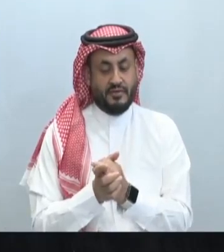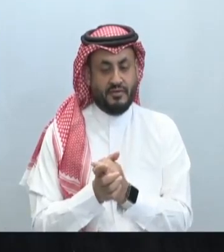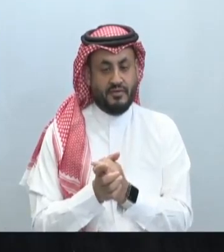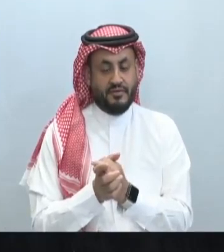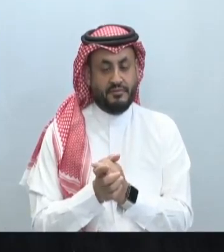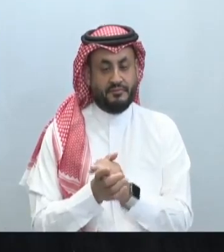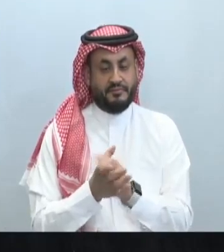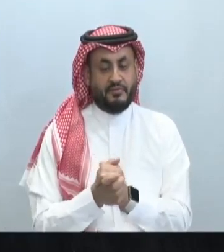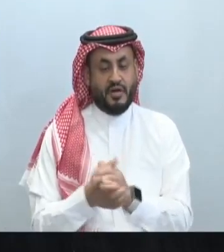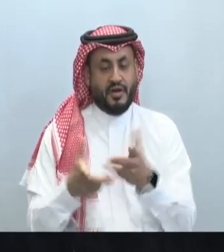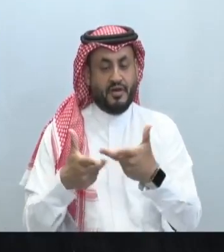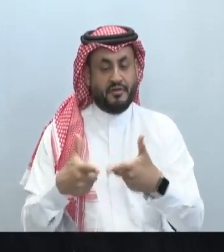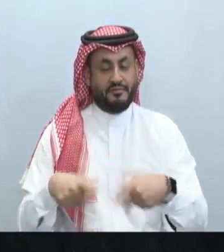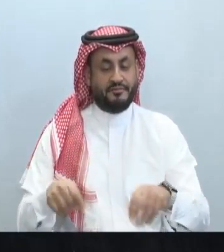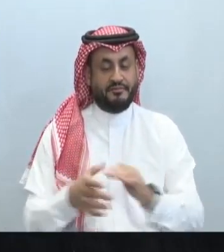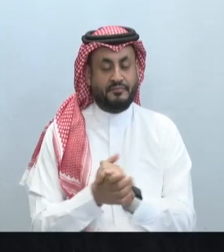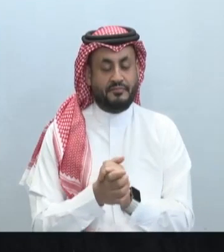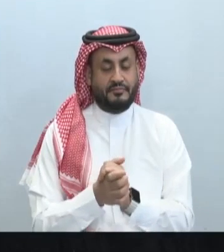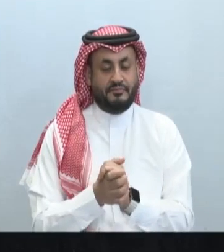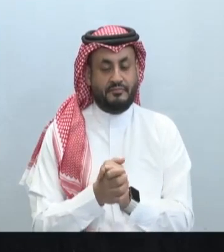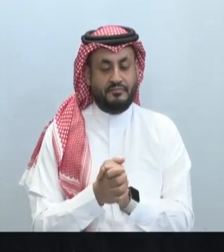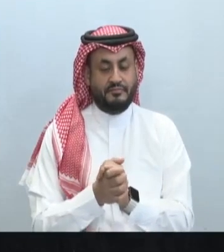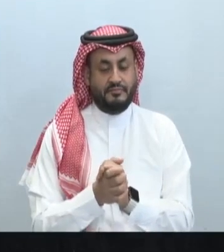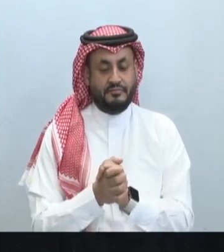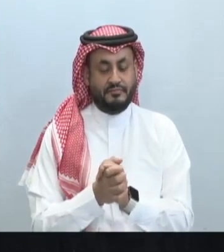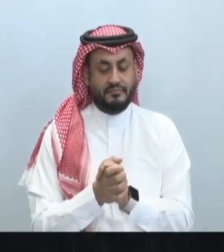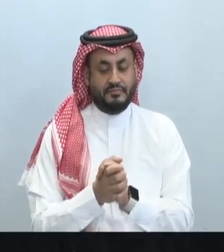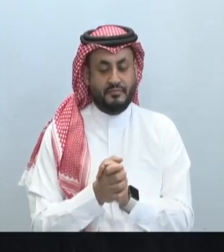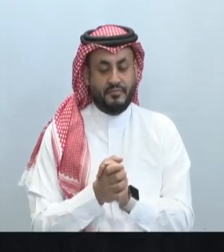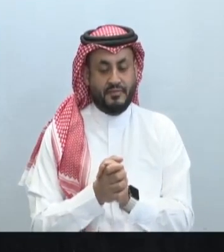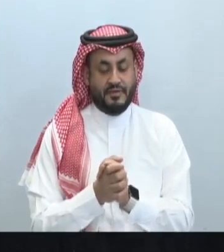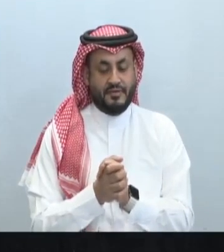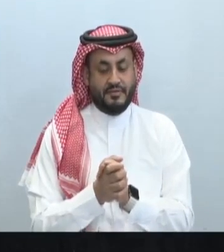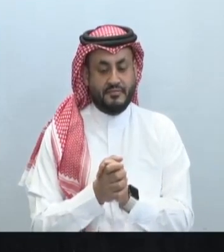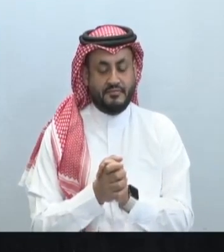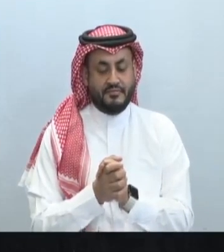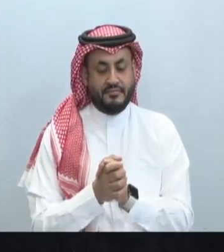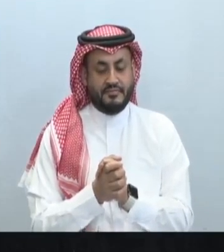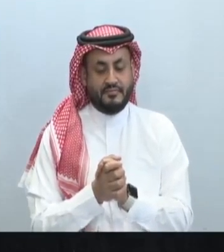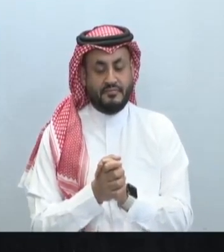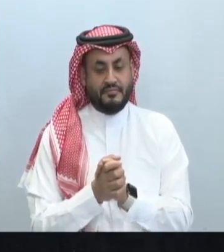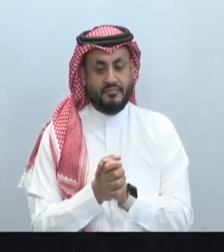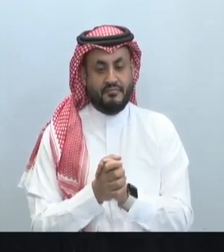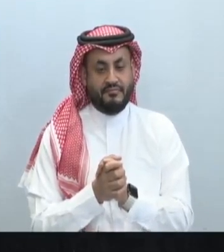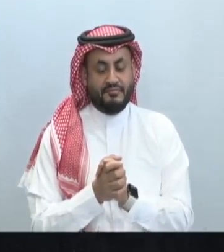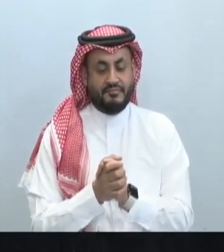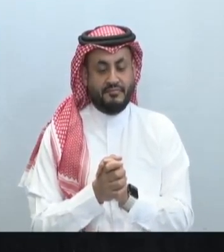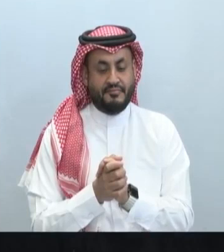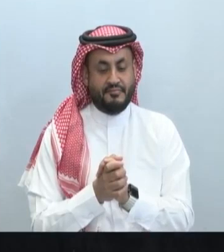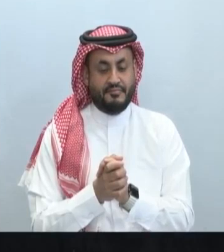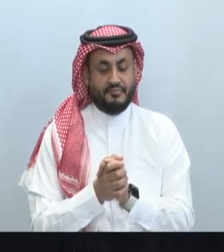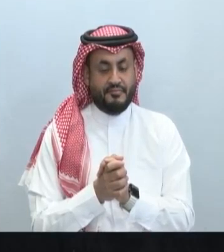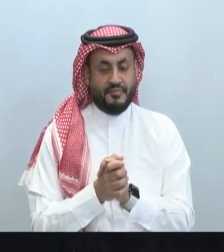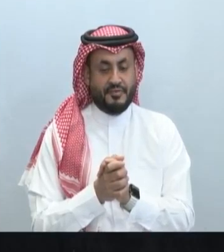نحن ابنائي وبناتي فاننا في هذه اللحظات نكون قد وصلنا سويا لنهايه درسنا لهذا اليوم